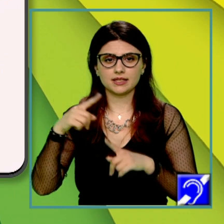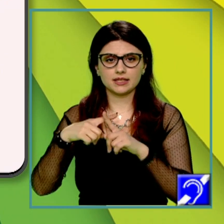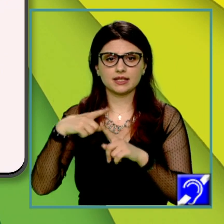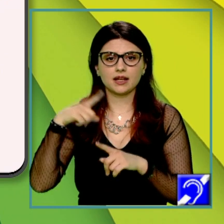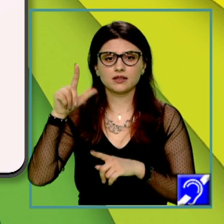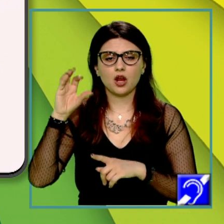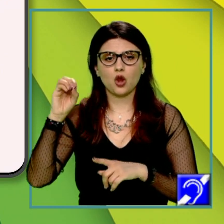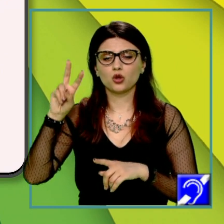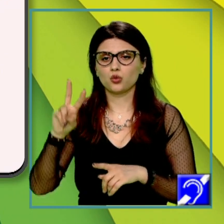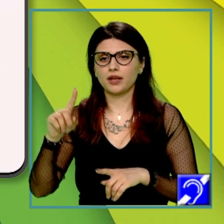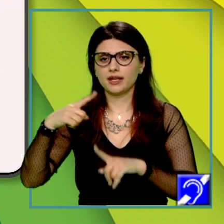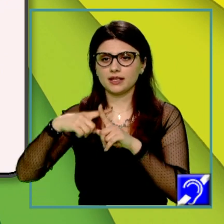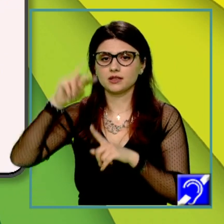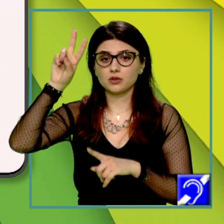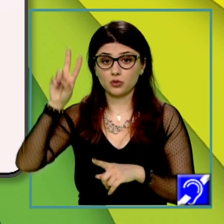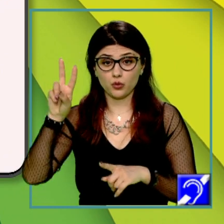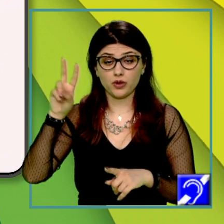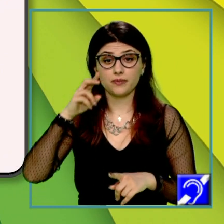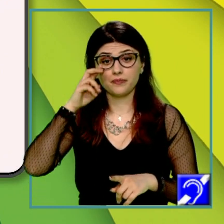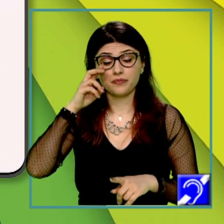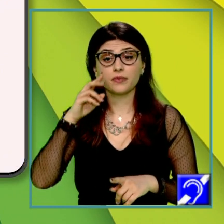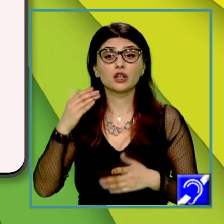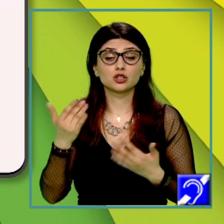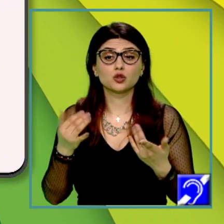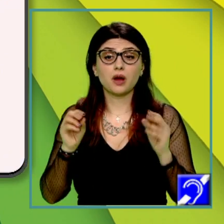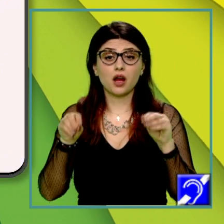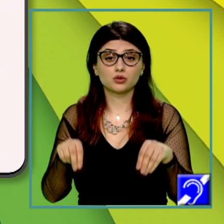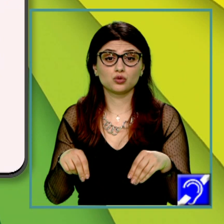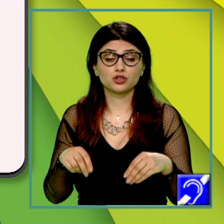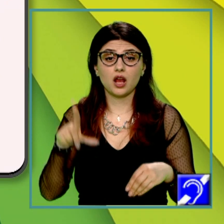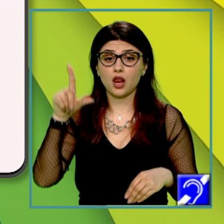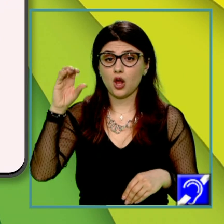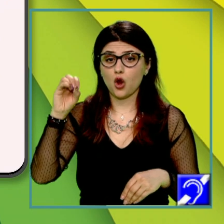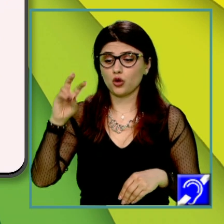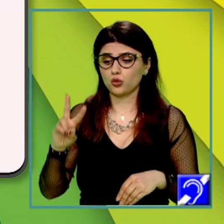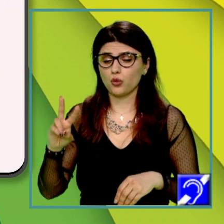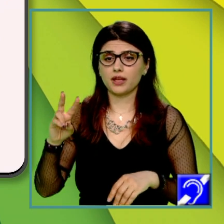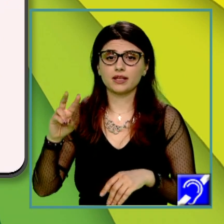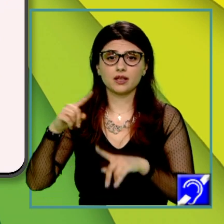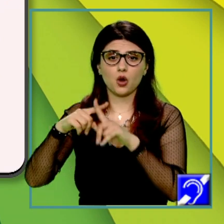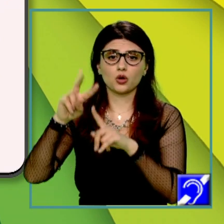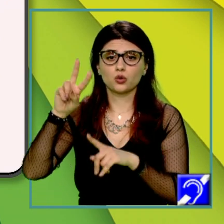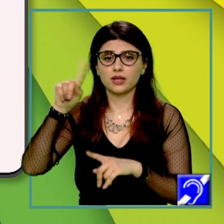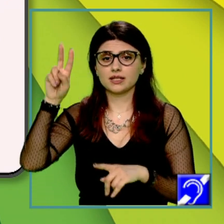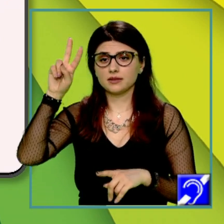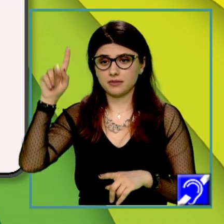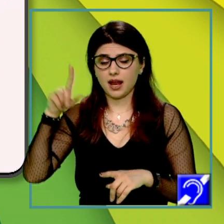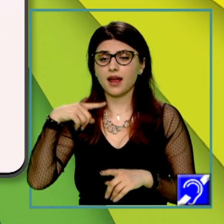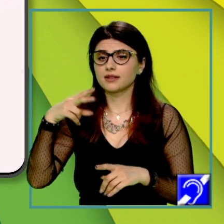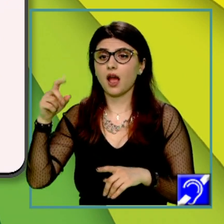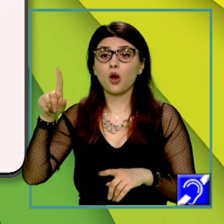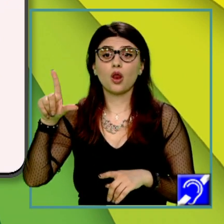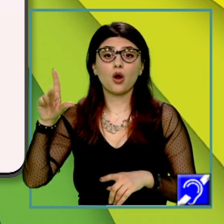egal cu logaritm în bază 2 din x pătrat iar ecuația noastră de vină logaritm în bază 2 din x pătrat egal